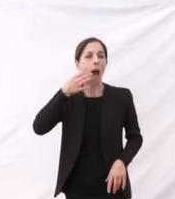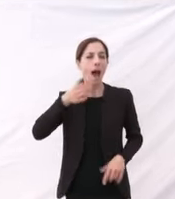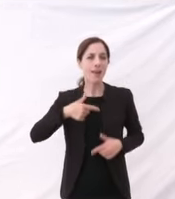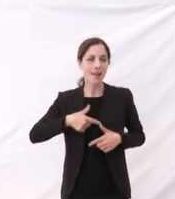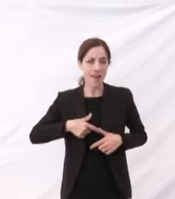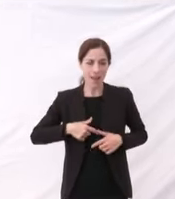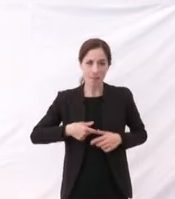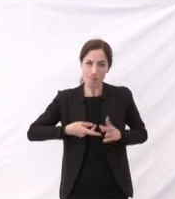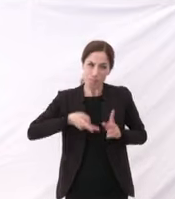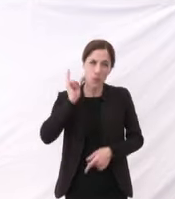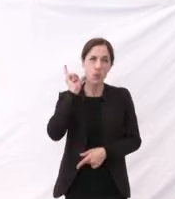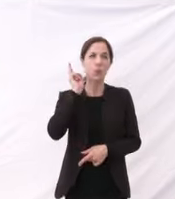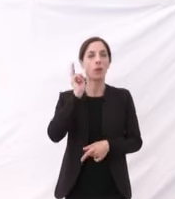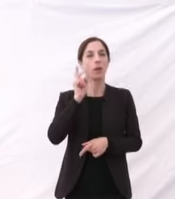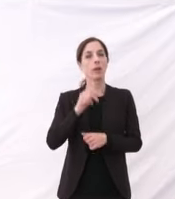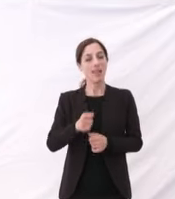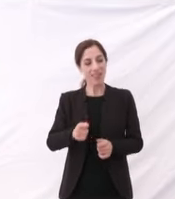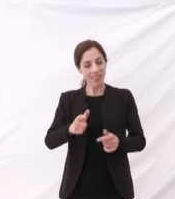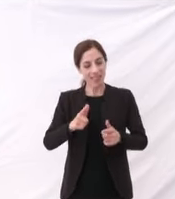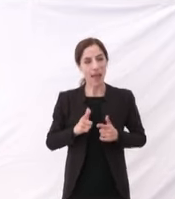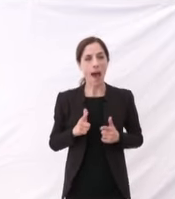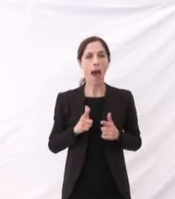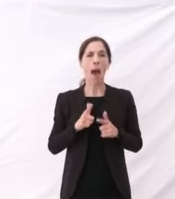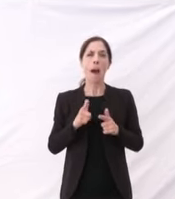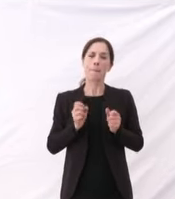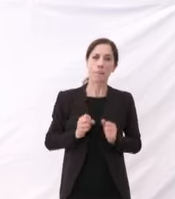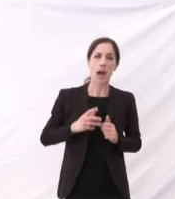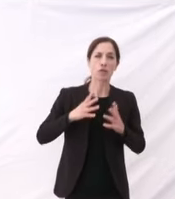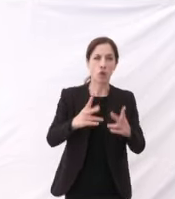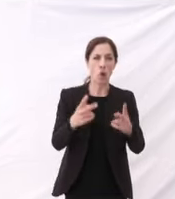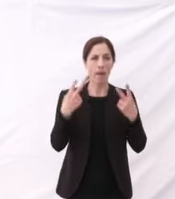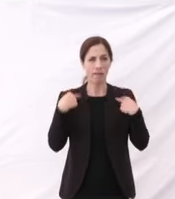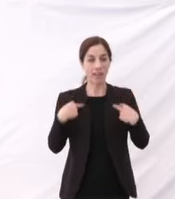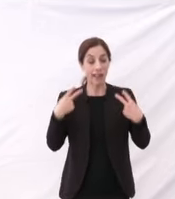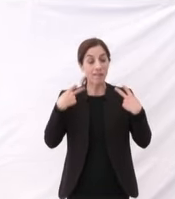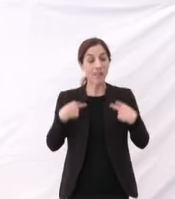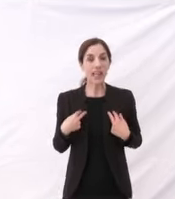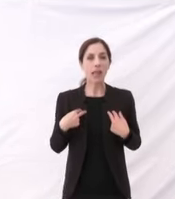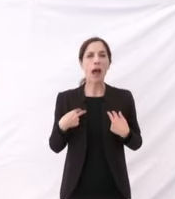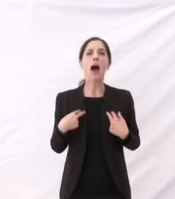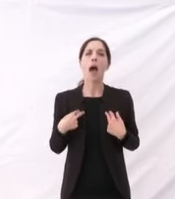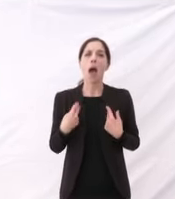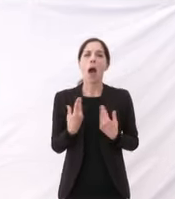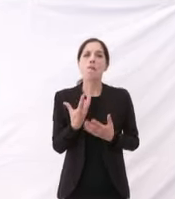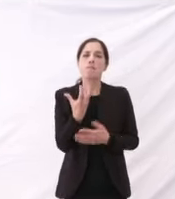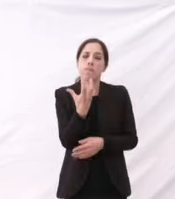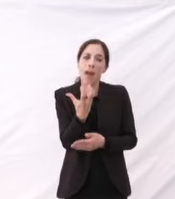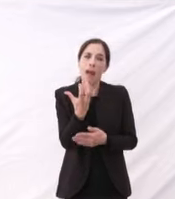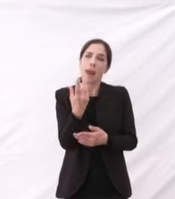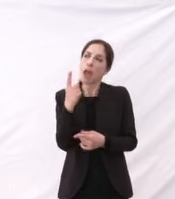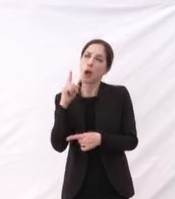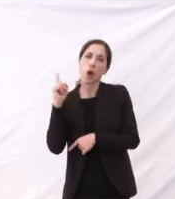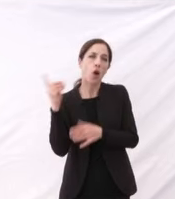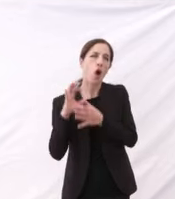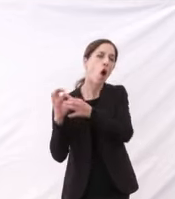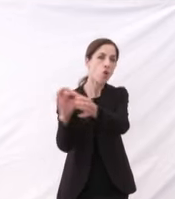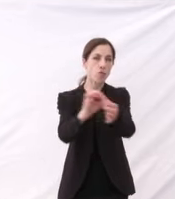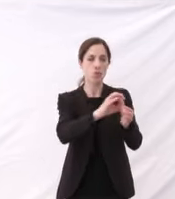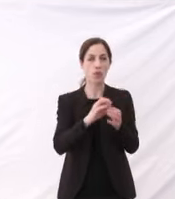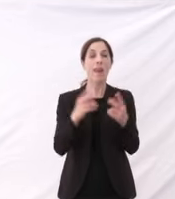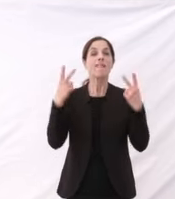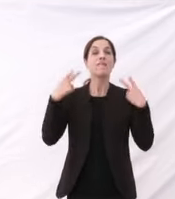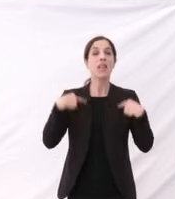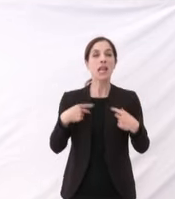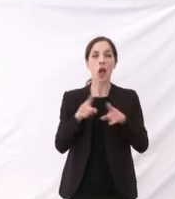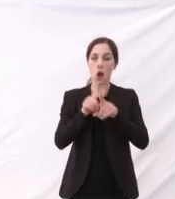è passione per la vita, della vita come bene comune e della vita come unità della